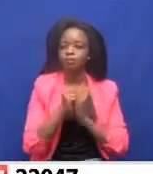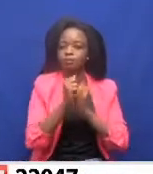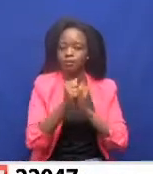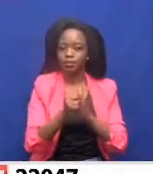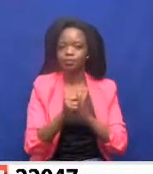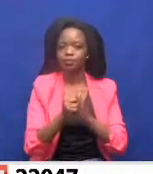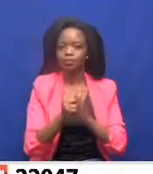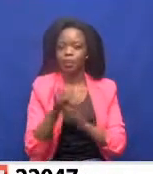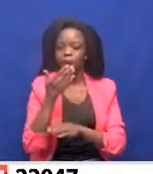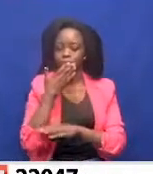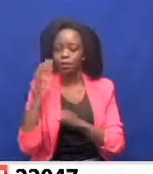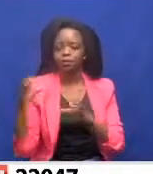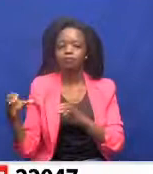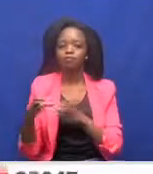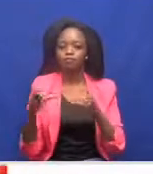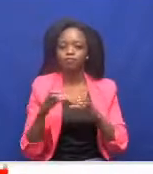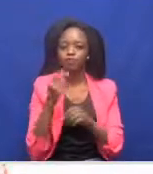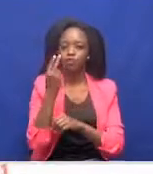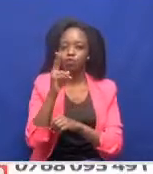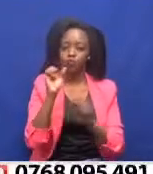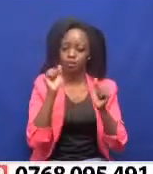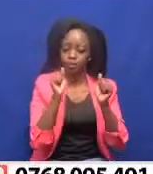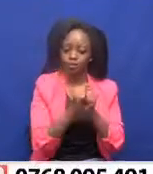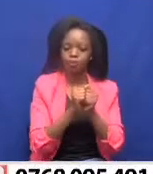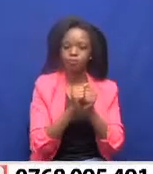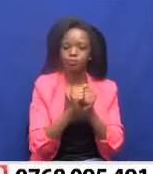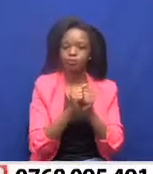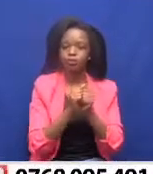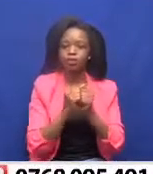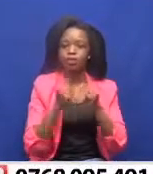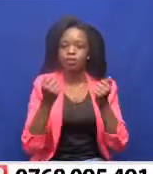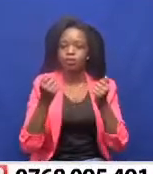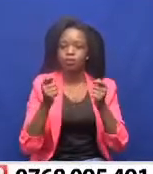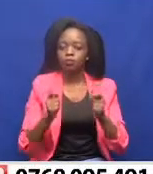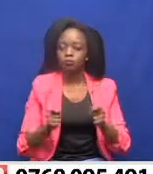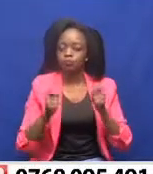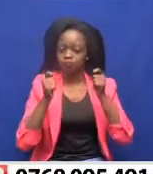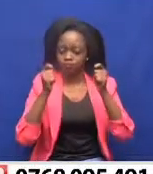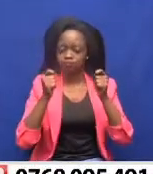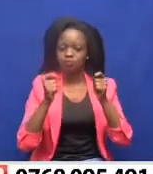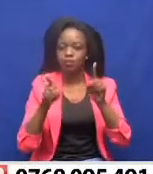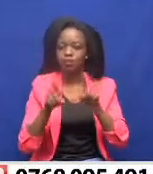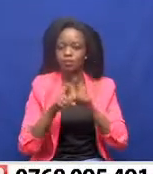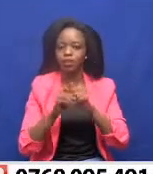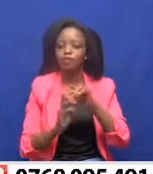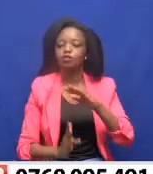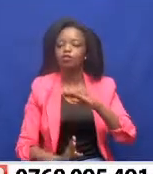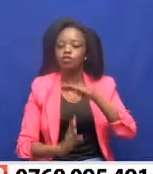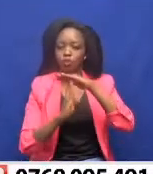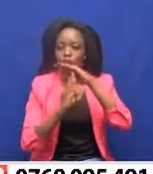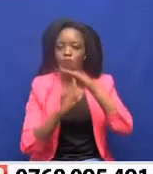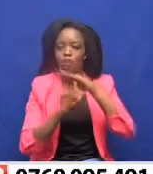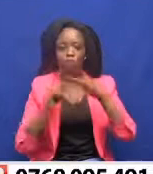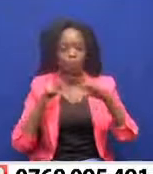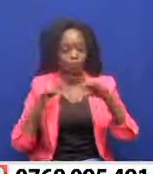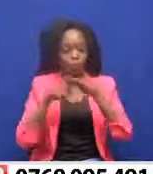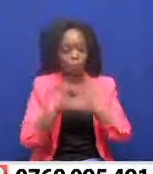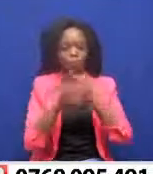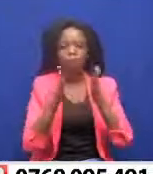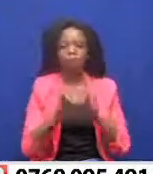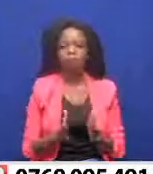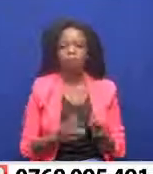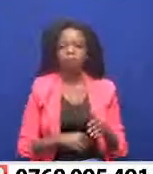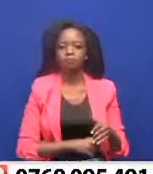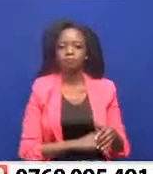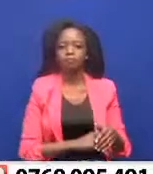Street Best Club to the 2010 league title while also bagging the top scorer's accolade. Memory.